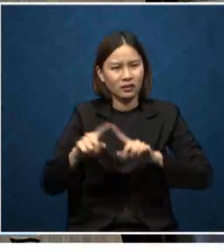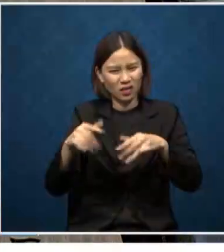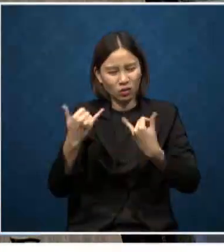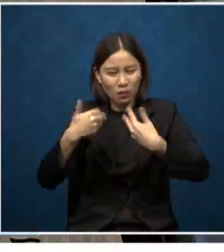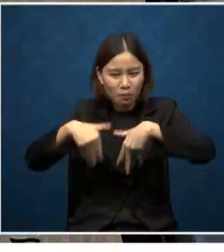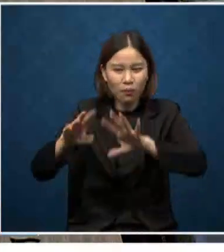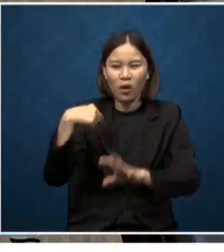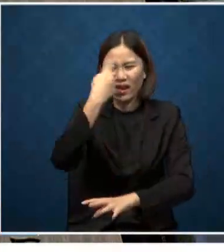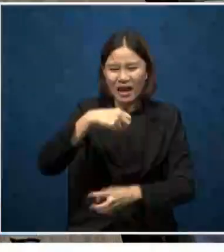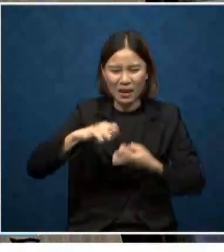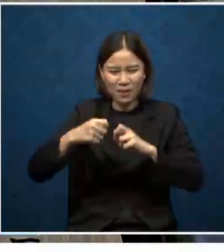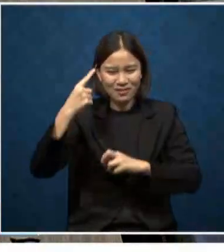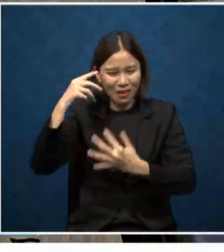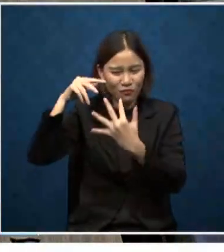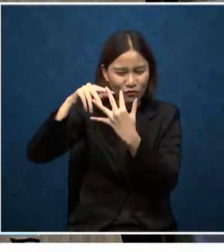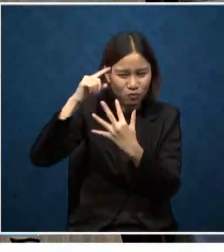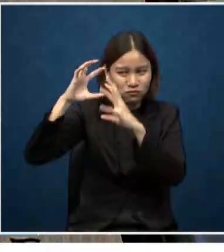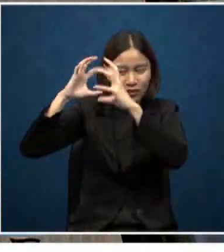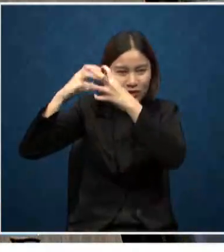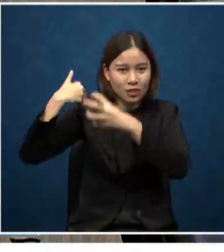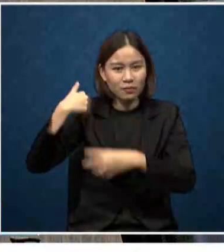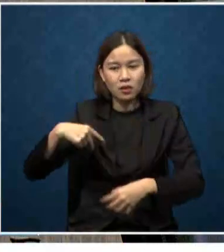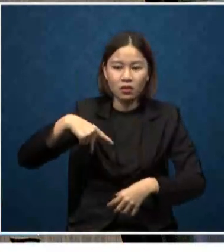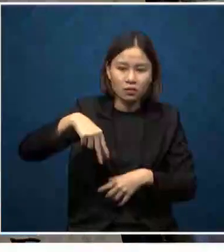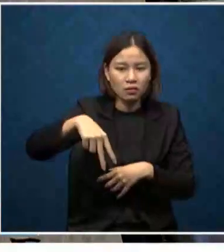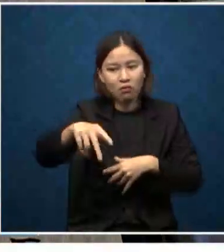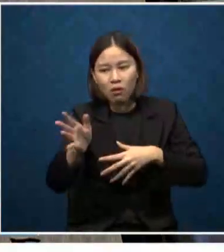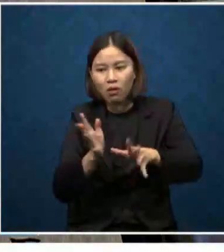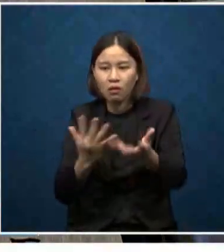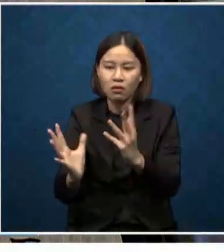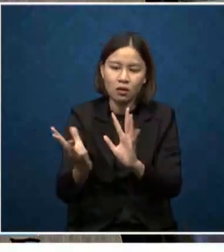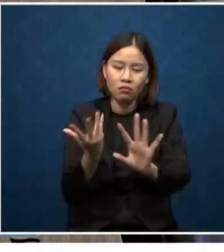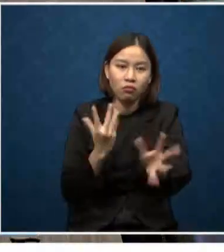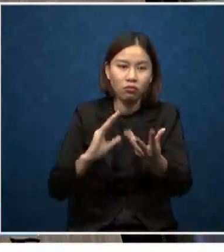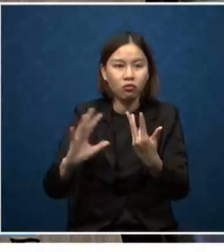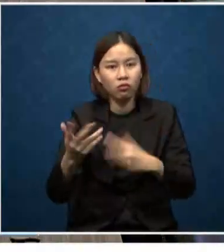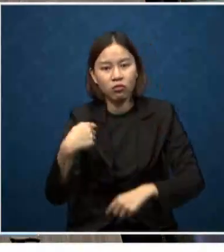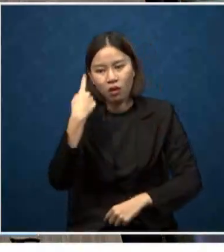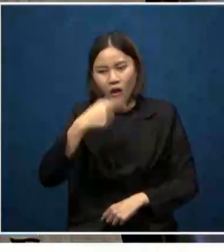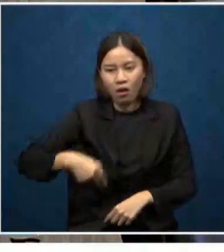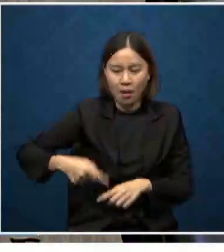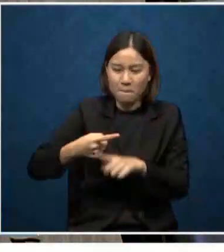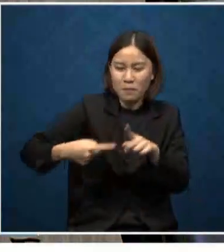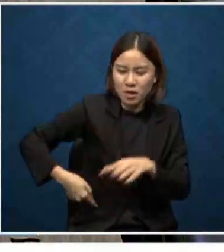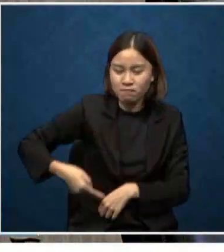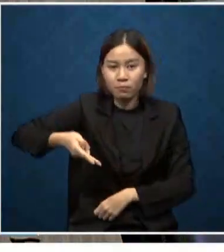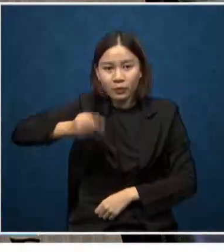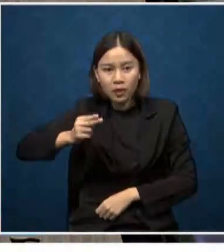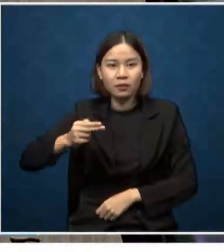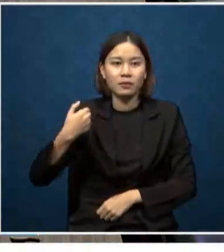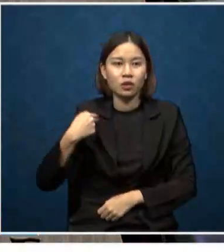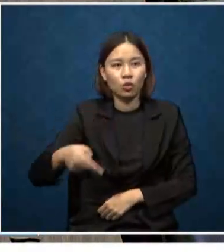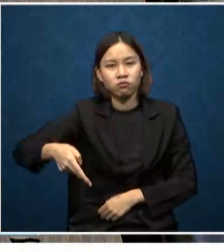ปล่อยให้คนที่มีปัญหาสุขภาพจิตเนี่ยเดินเพ่นพ่านอยู่ในสังคมพร้อมที่จะควักอาวุธมีดปืนออกมาที่จะ